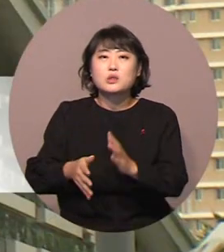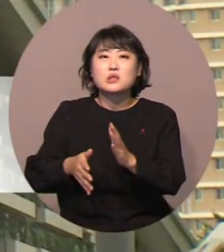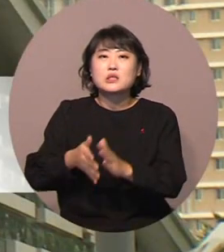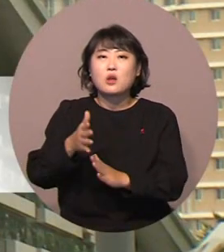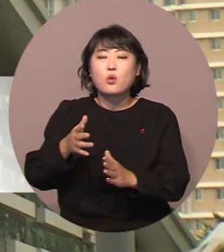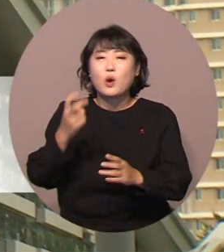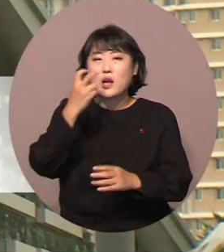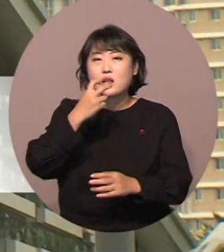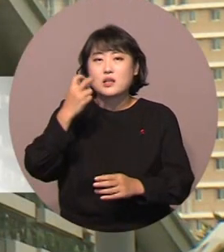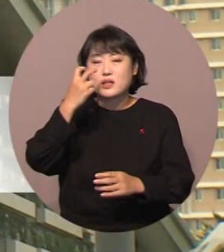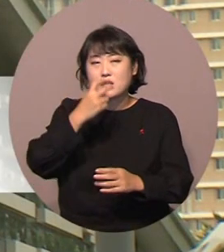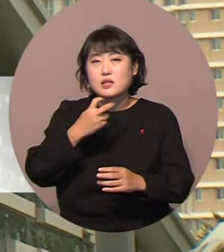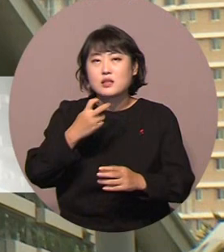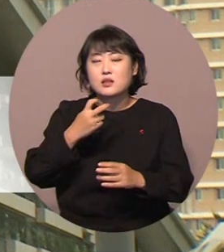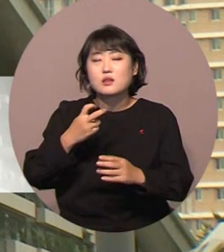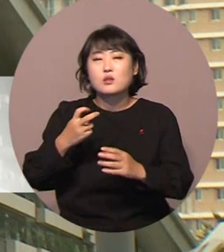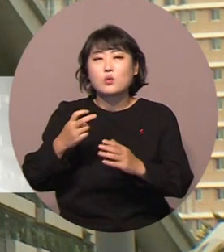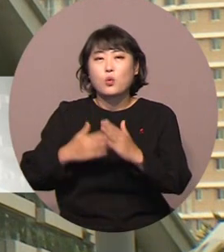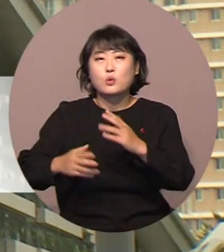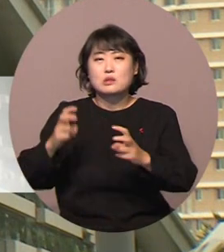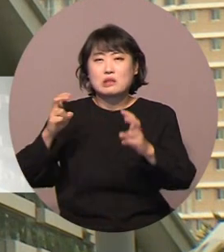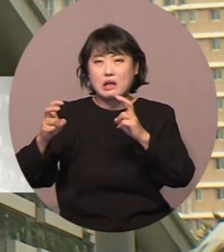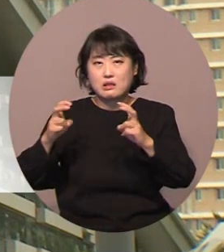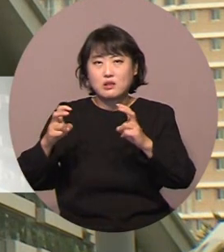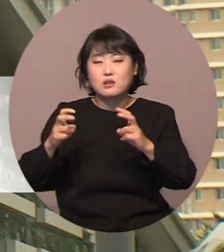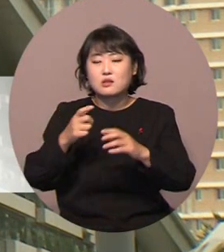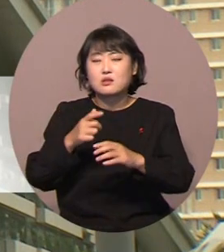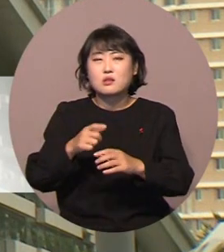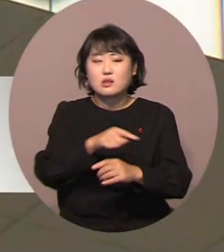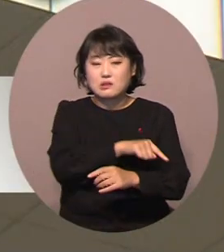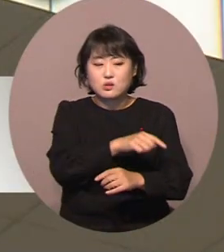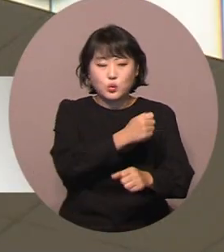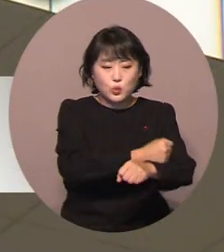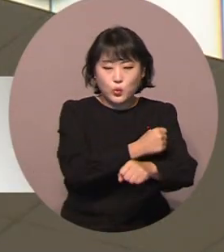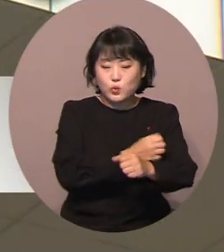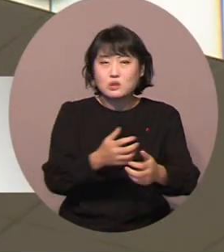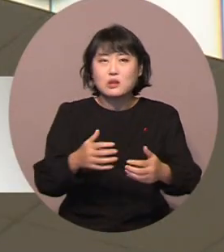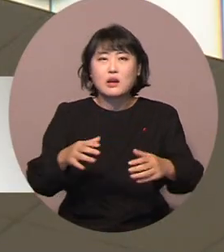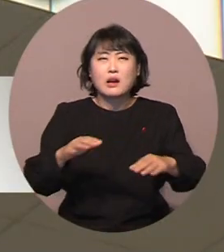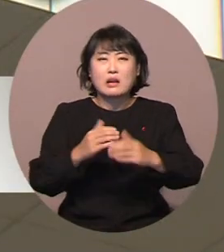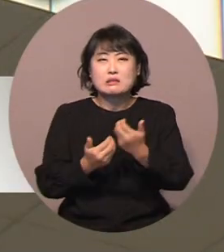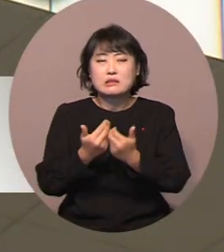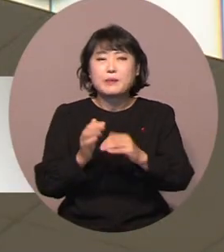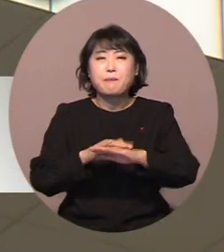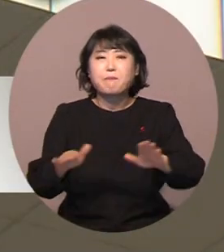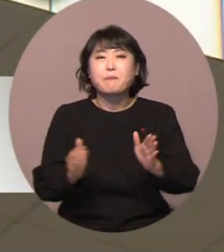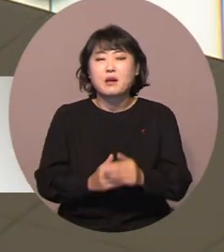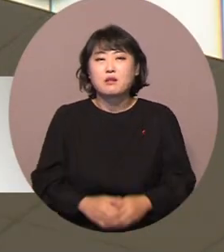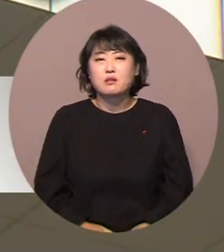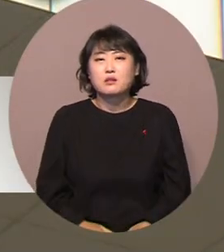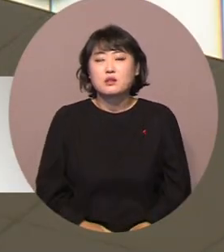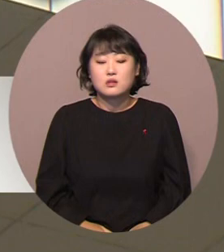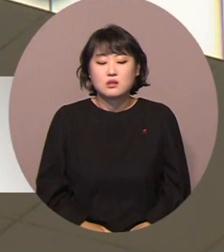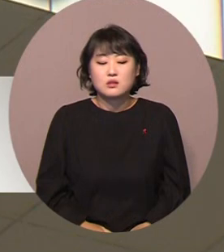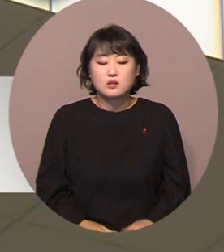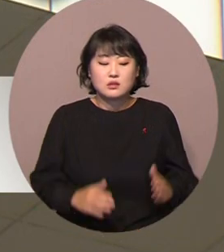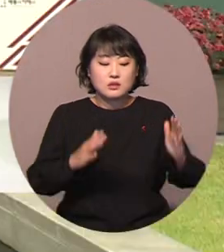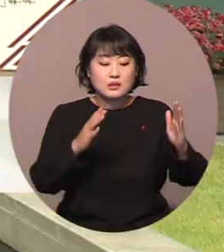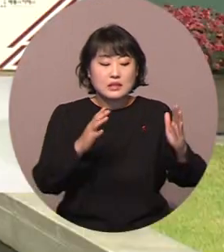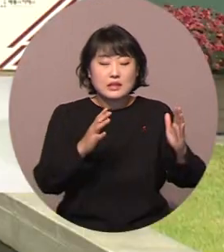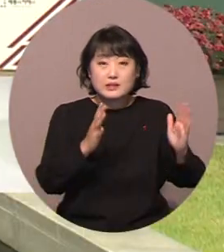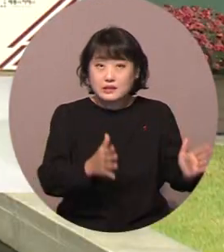관리공단 세종시 간의 갈등이 봉합됐다 한시적 근로 기관